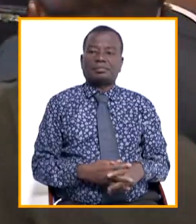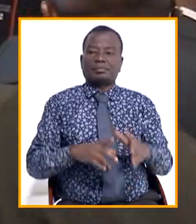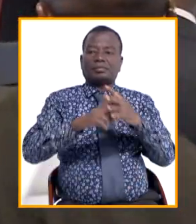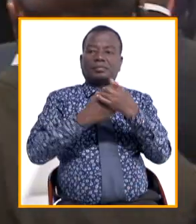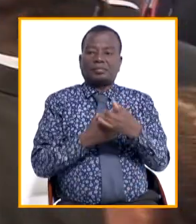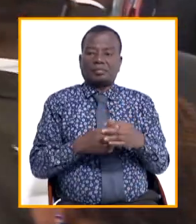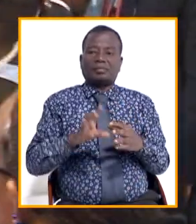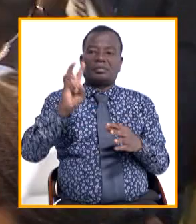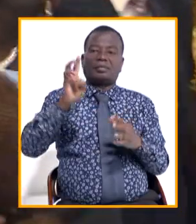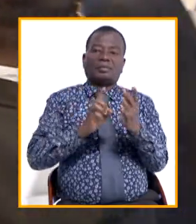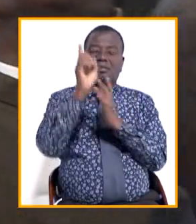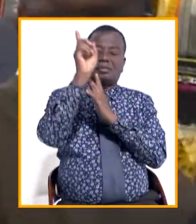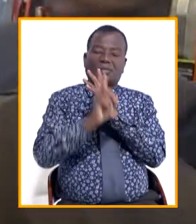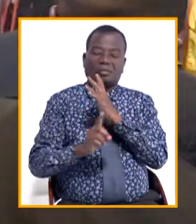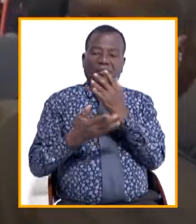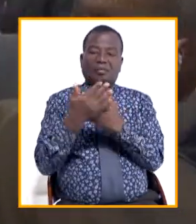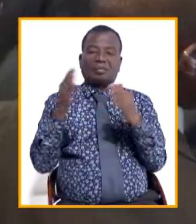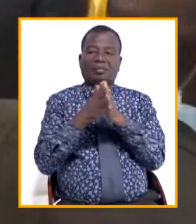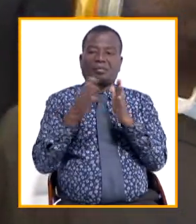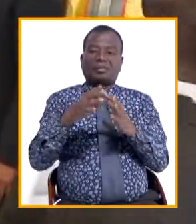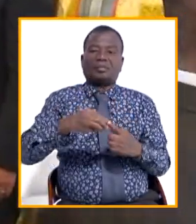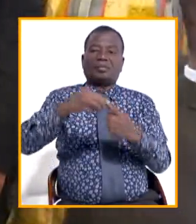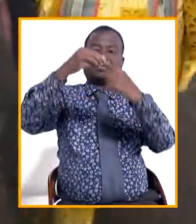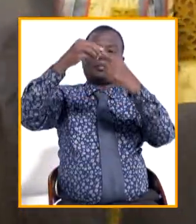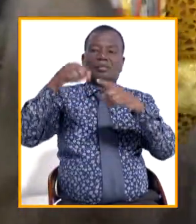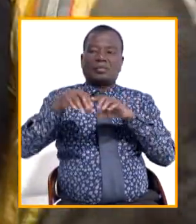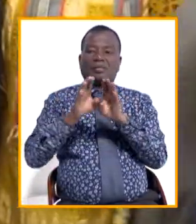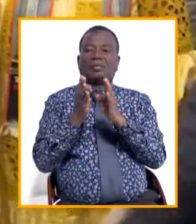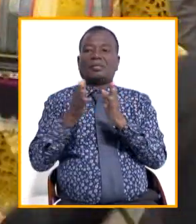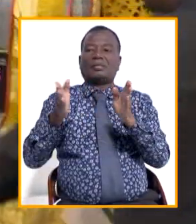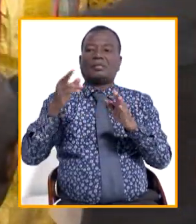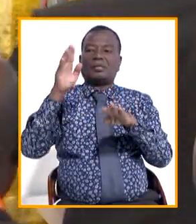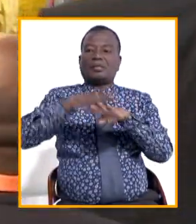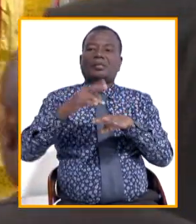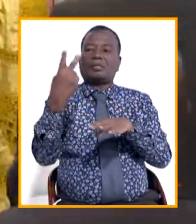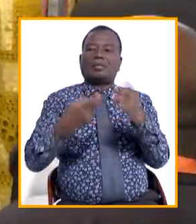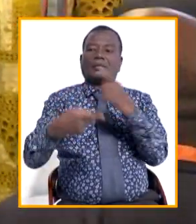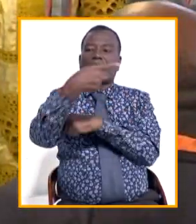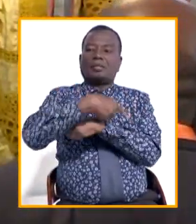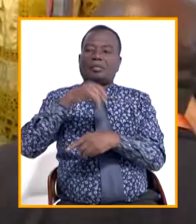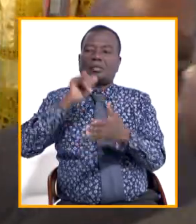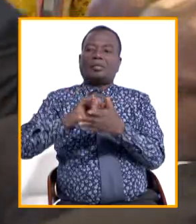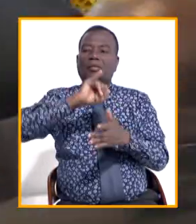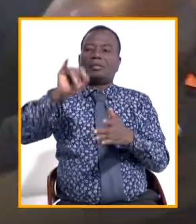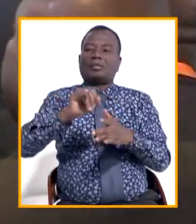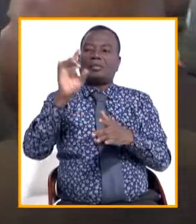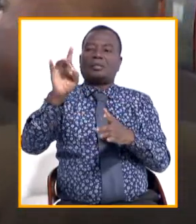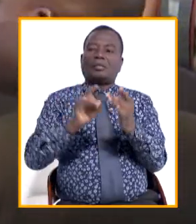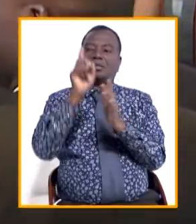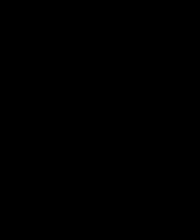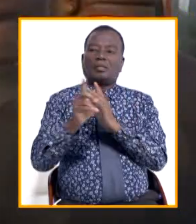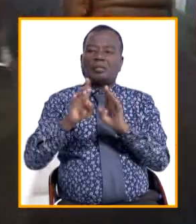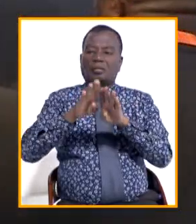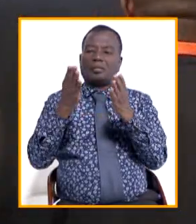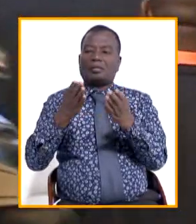Démarré le 6 décembre par la réunion des experts qui s'est étendue sur deux jours, ce jeudi 8 décembre s'est ouverte